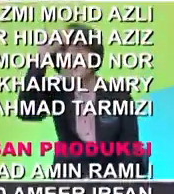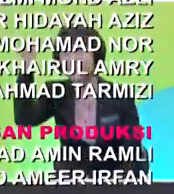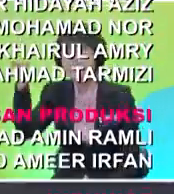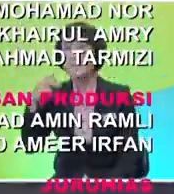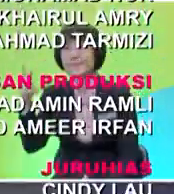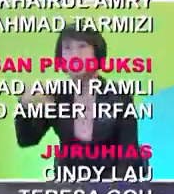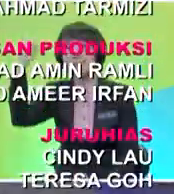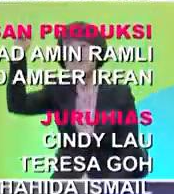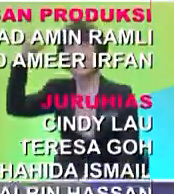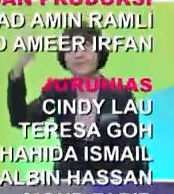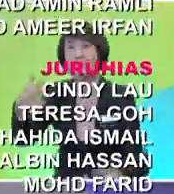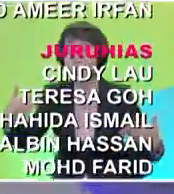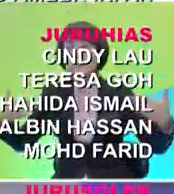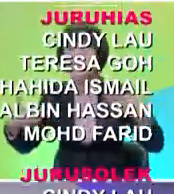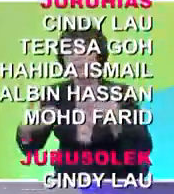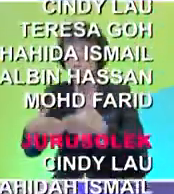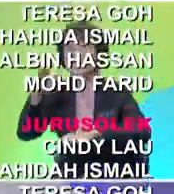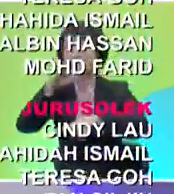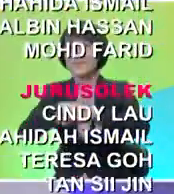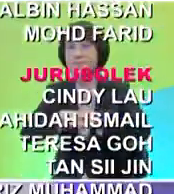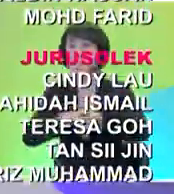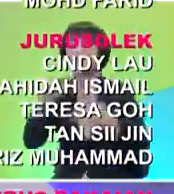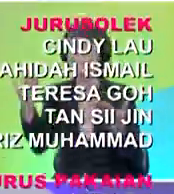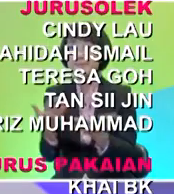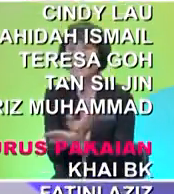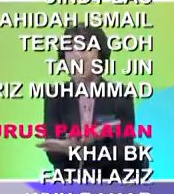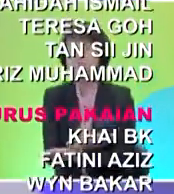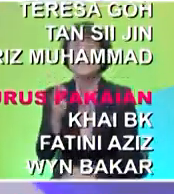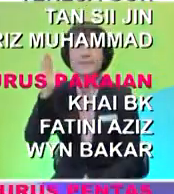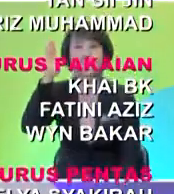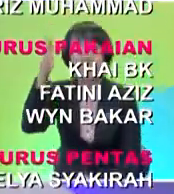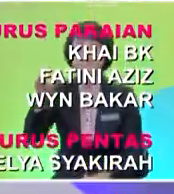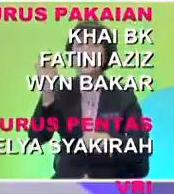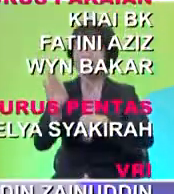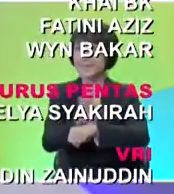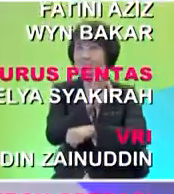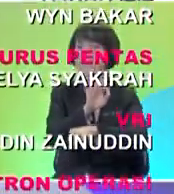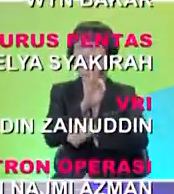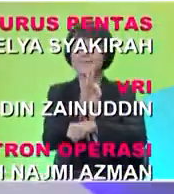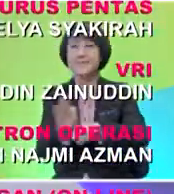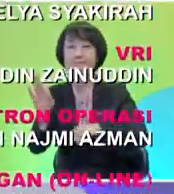solar, sambung di atas, barulah akan berfungsi.